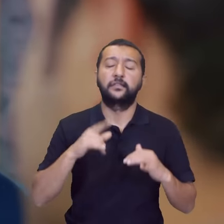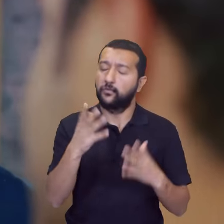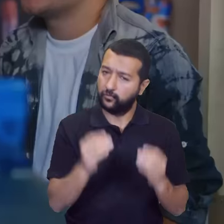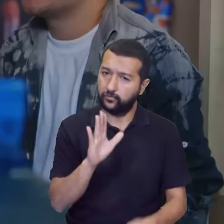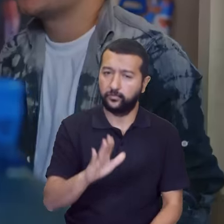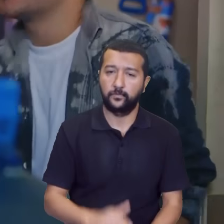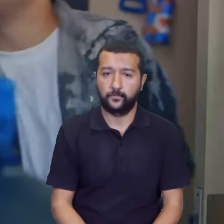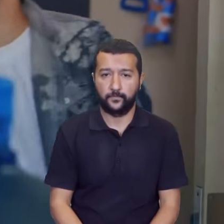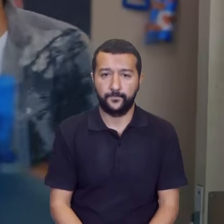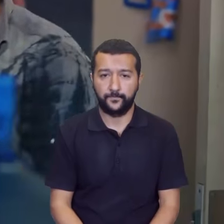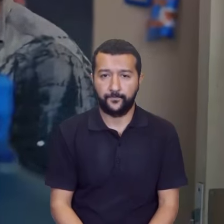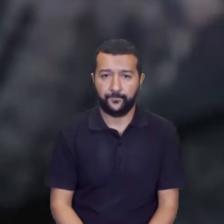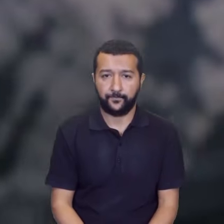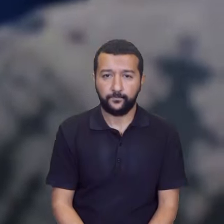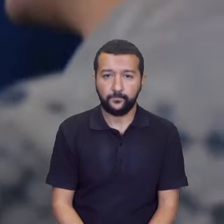merak etme.